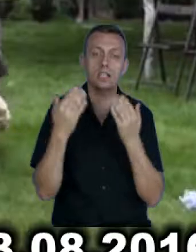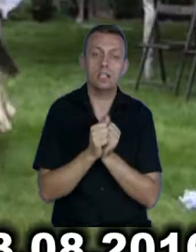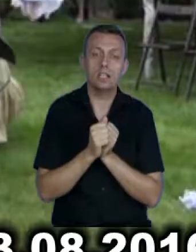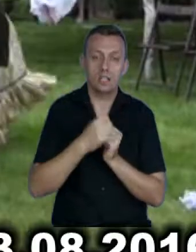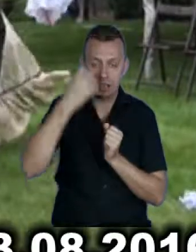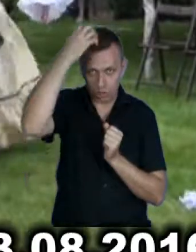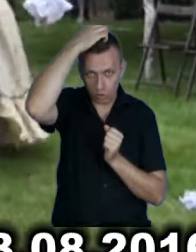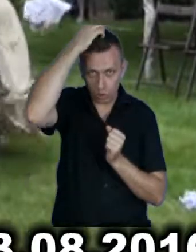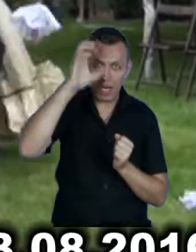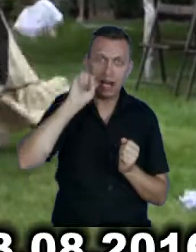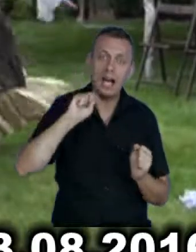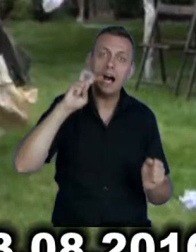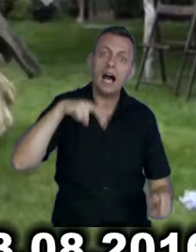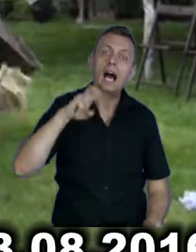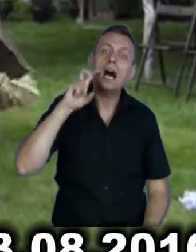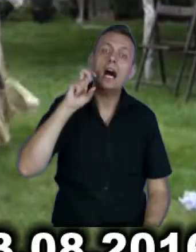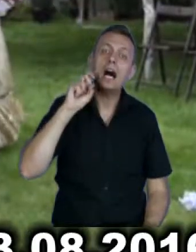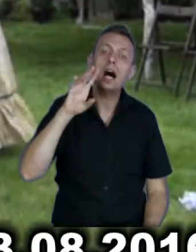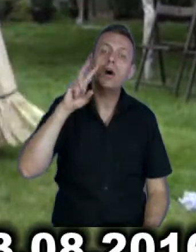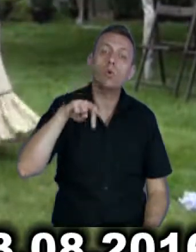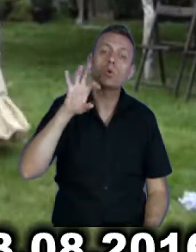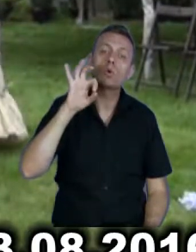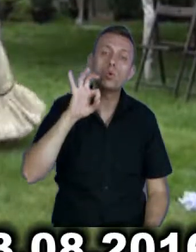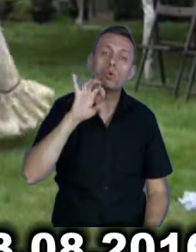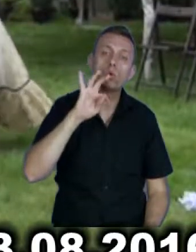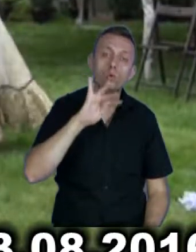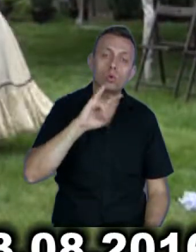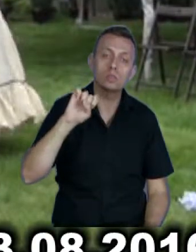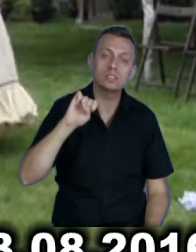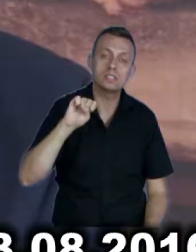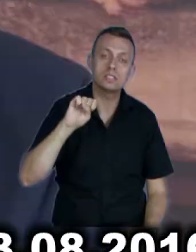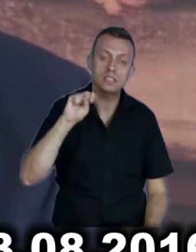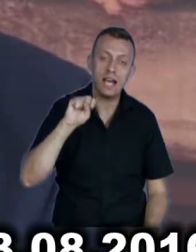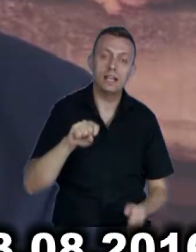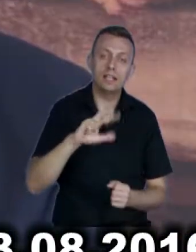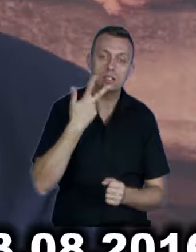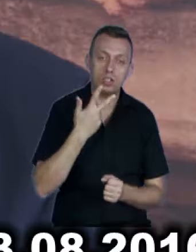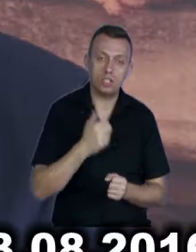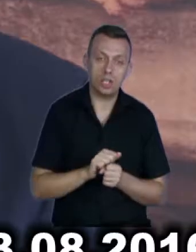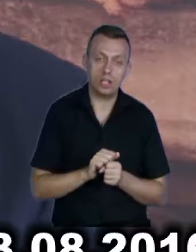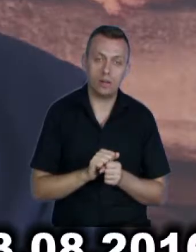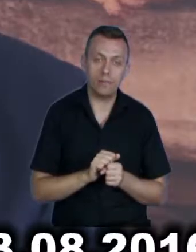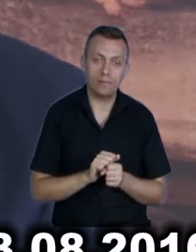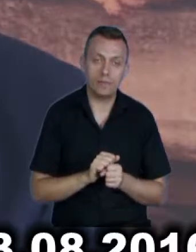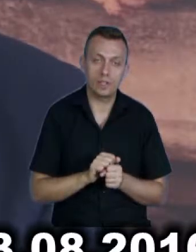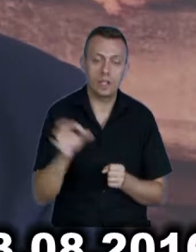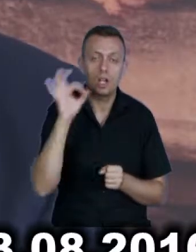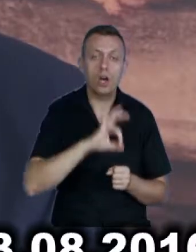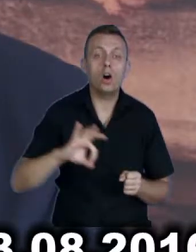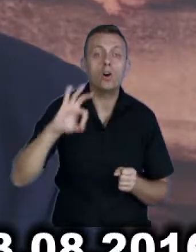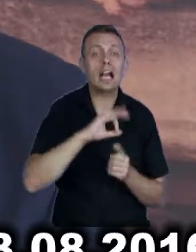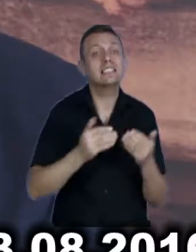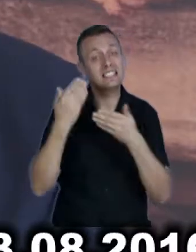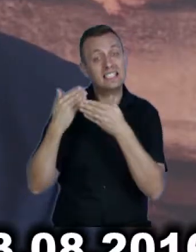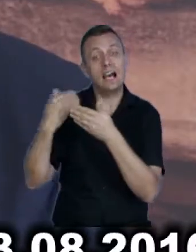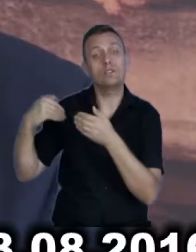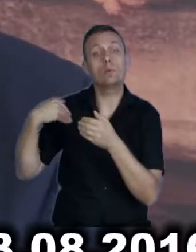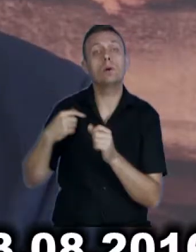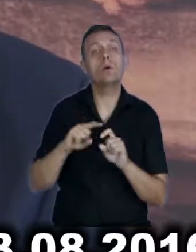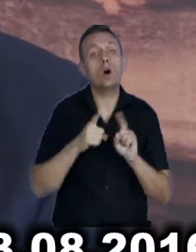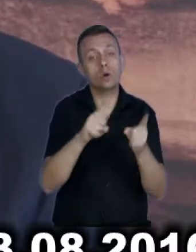Państwo, iście królewska uczta. Prócz występów i konkursów na imieninowych gości czeka słodka niespodzianka, którą